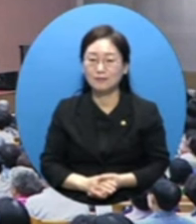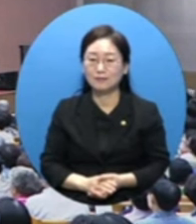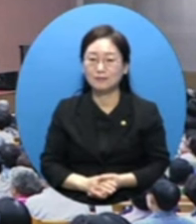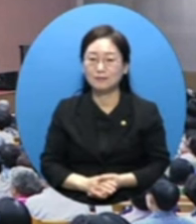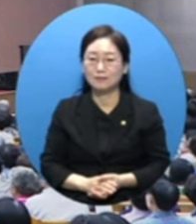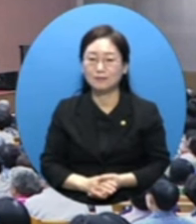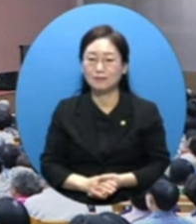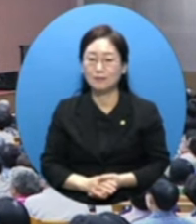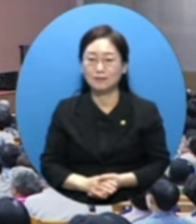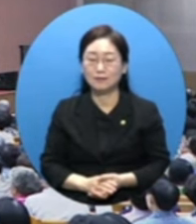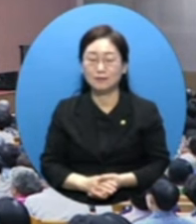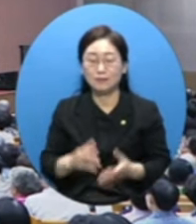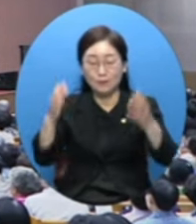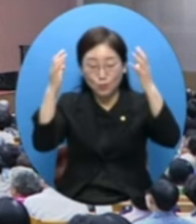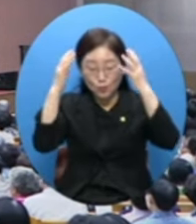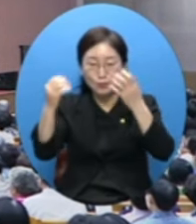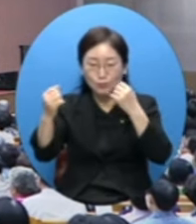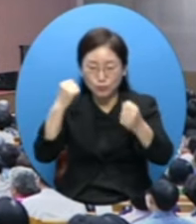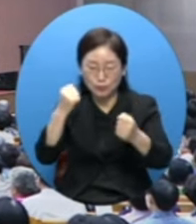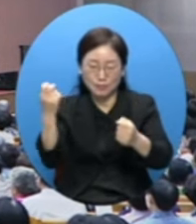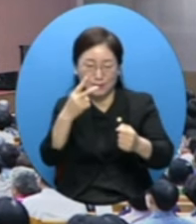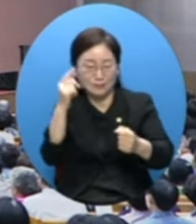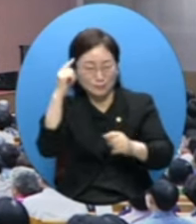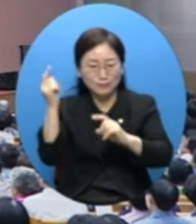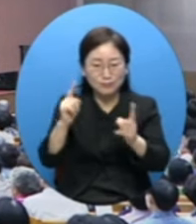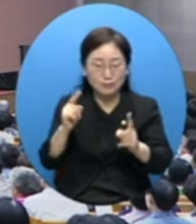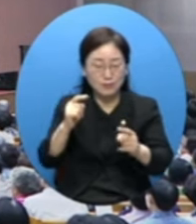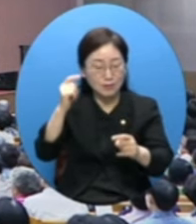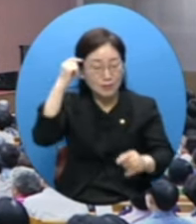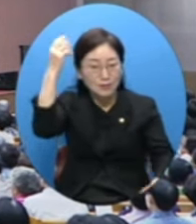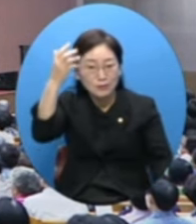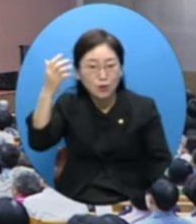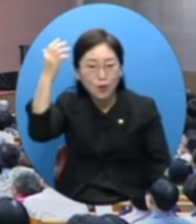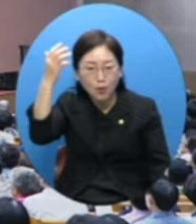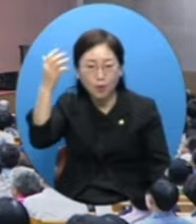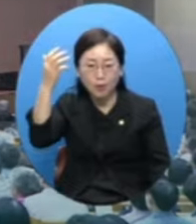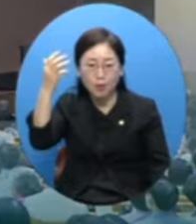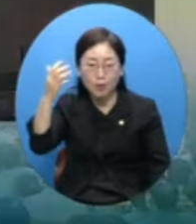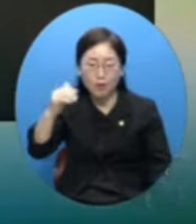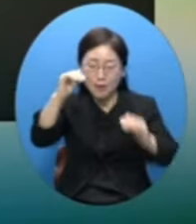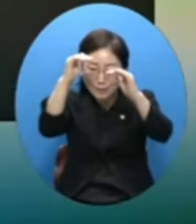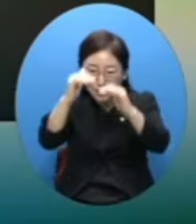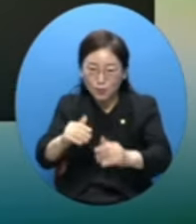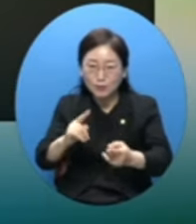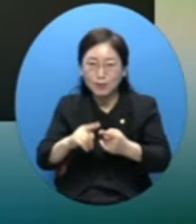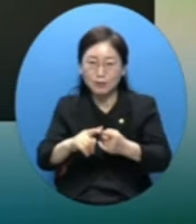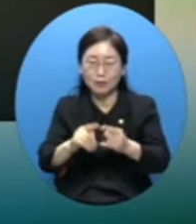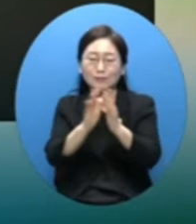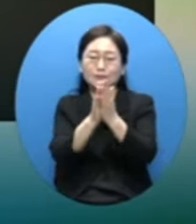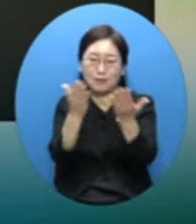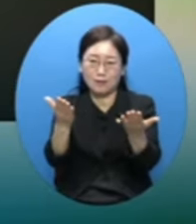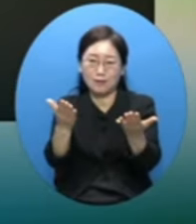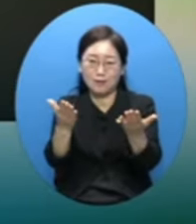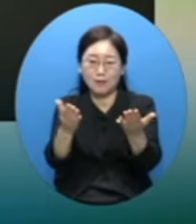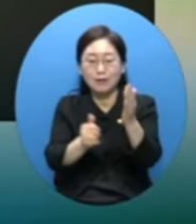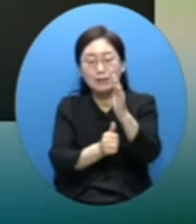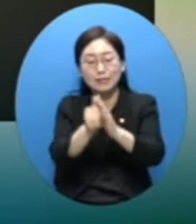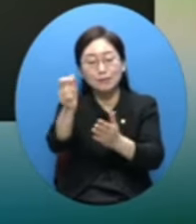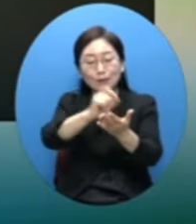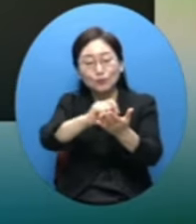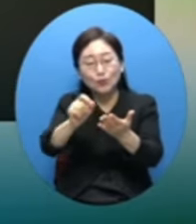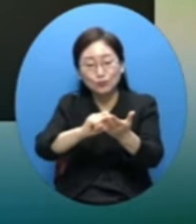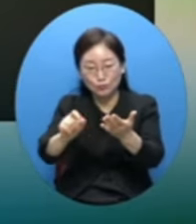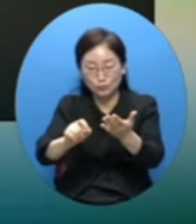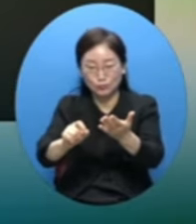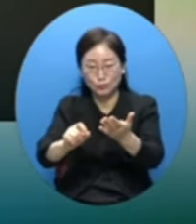할렐루야 그 고난 중에 다시 일어서는 그 깊은 영적 여정을 담은 책 조니 에릭슨 타다의 희망 노트라는 책을 그가